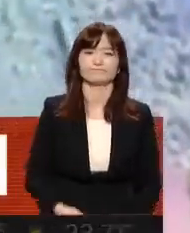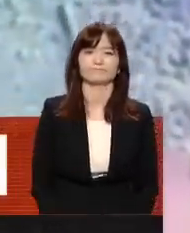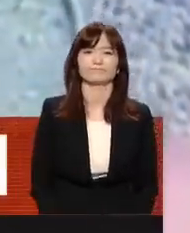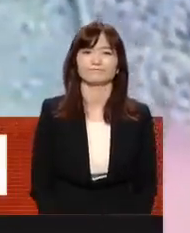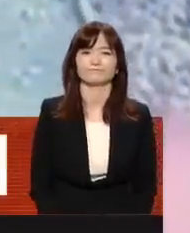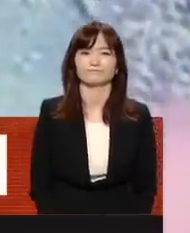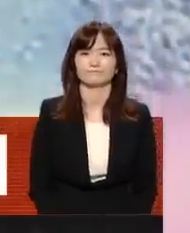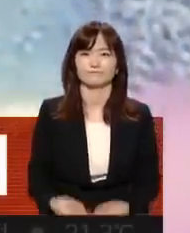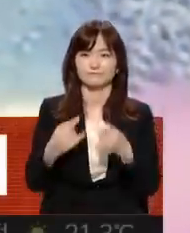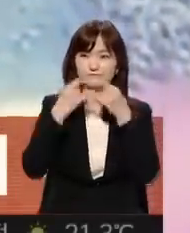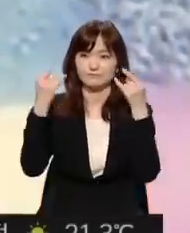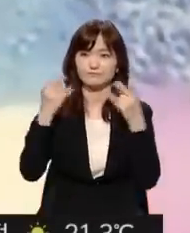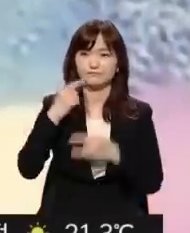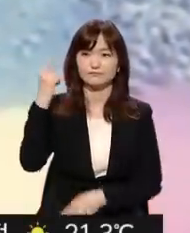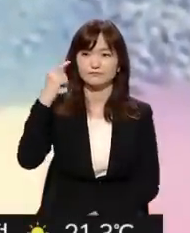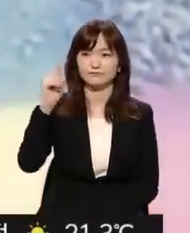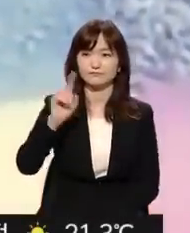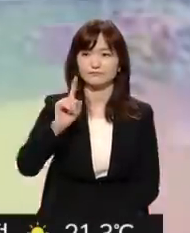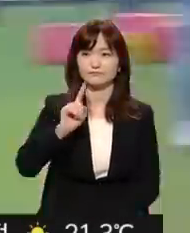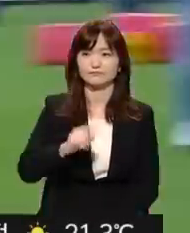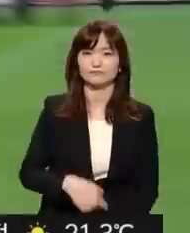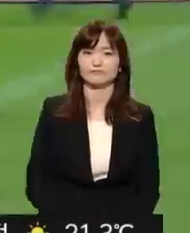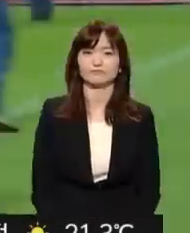다음은 프랑스로 가보시죠.